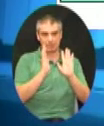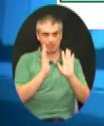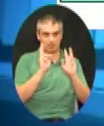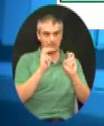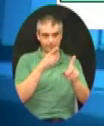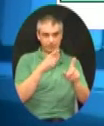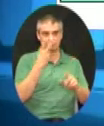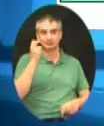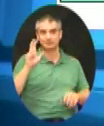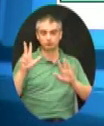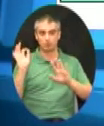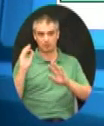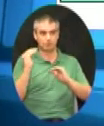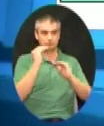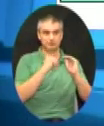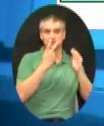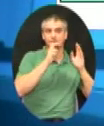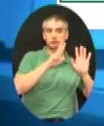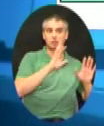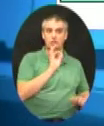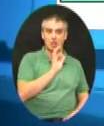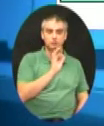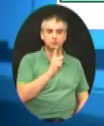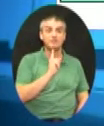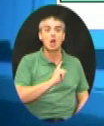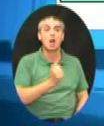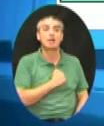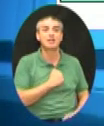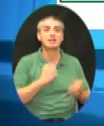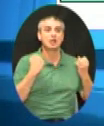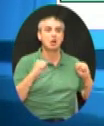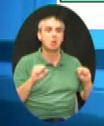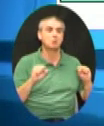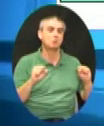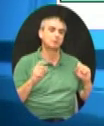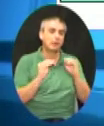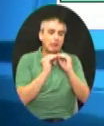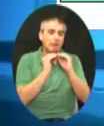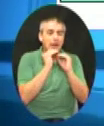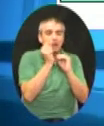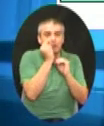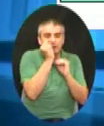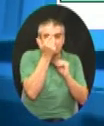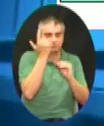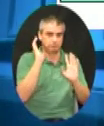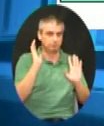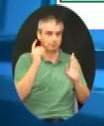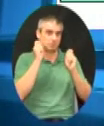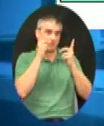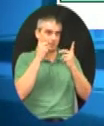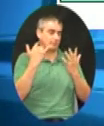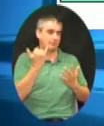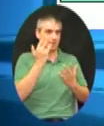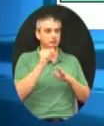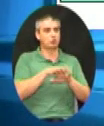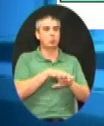בהגדרה הזו, מ-28% ל-23%, ולא דתי חילוני, יש אפילו עלייה קלה, שזה דבר די מפתיע, כי לפעמים